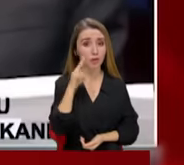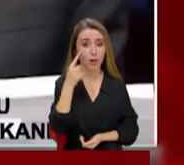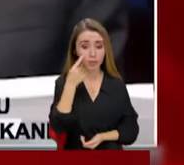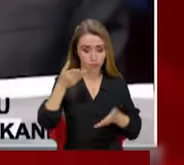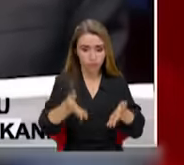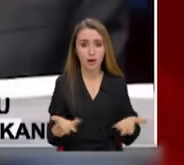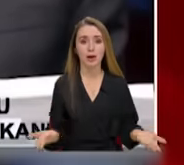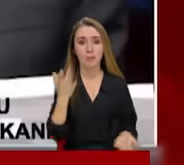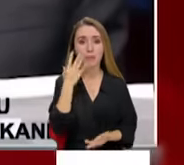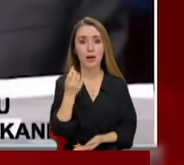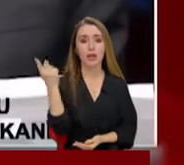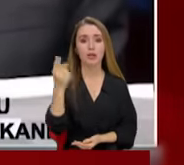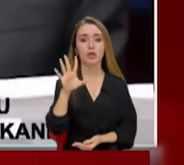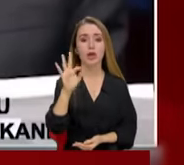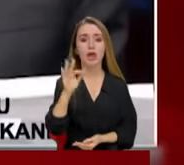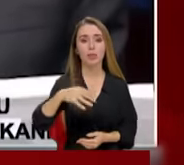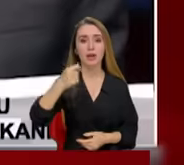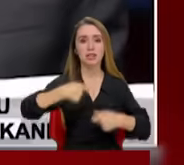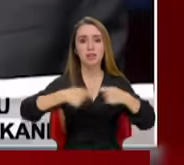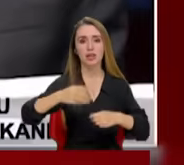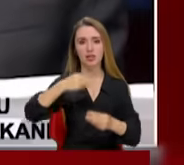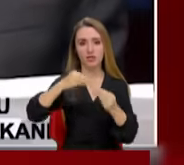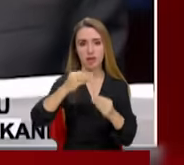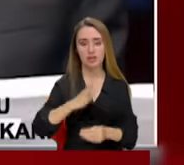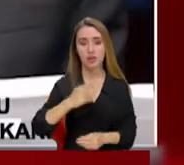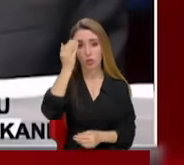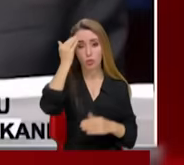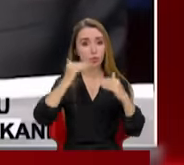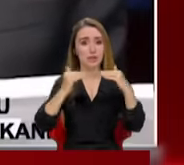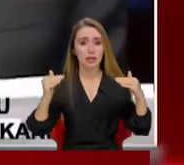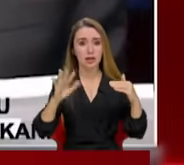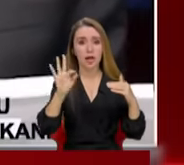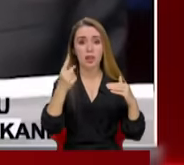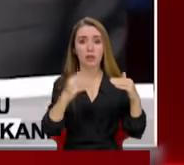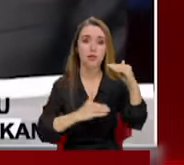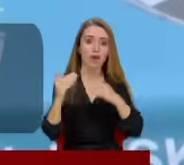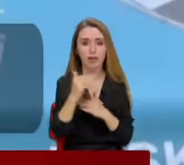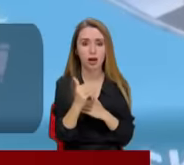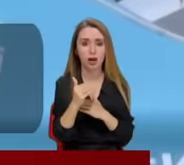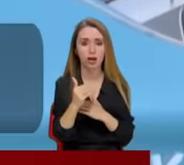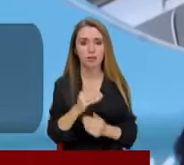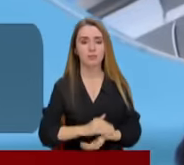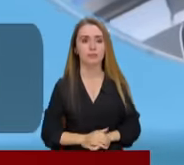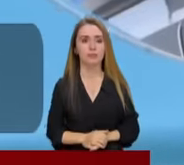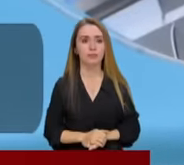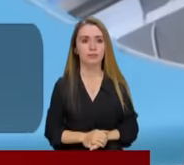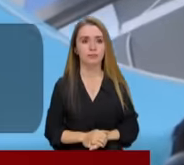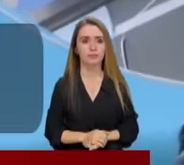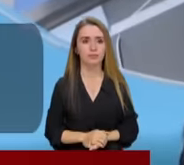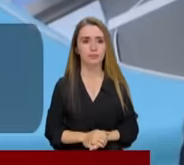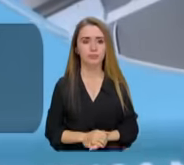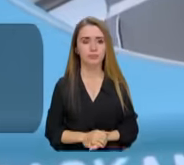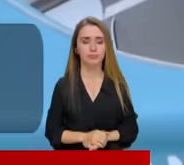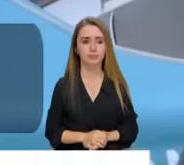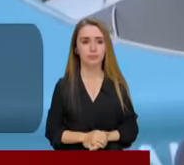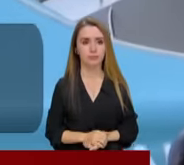geldiğimiz nokta belli. %50 Merkez Bankası faizi. Yoksulluk sınırı 50 bini geçmiş ya. Sayın Erdoğan, her